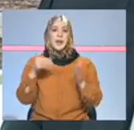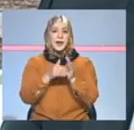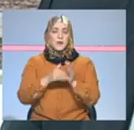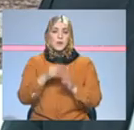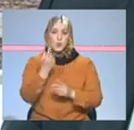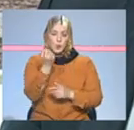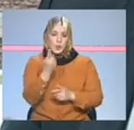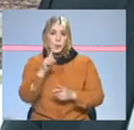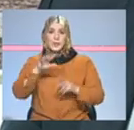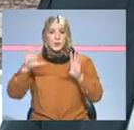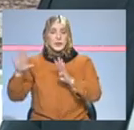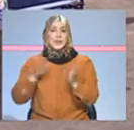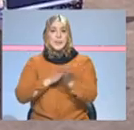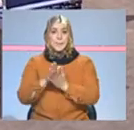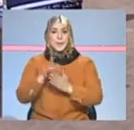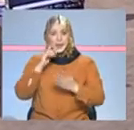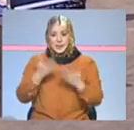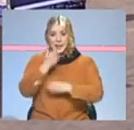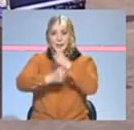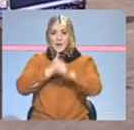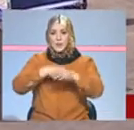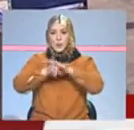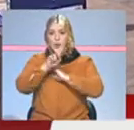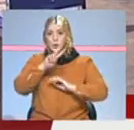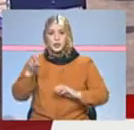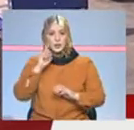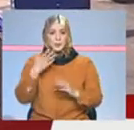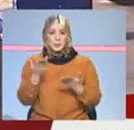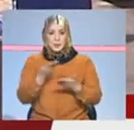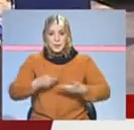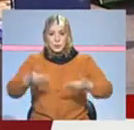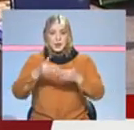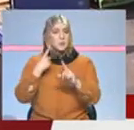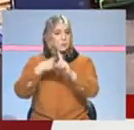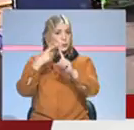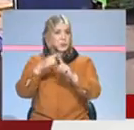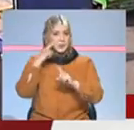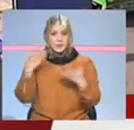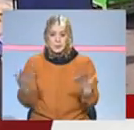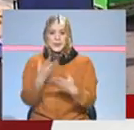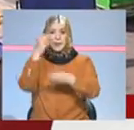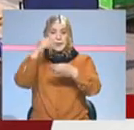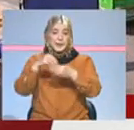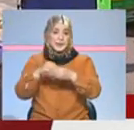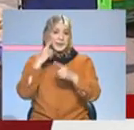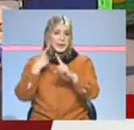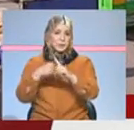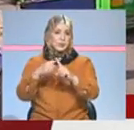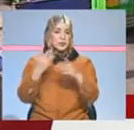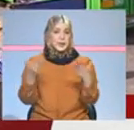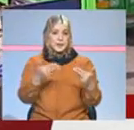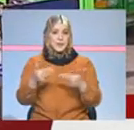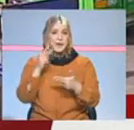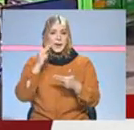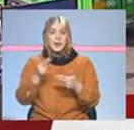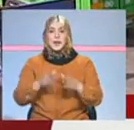21,496 مليون دينار بالنسبة لسنة 2020. تحسن على مستوى صادرات البلاد جاء نتيجة للانتعاشة التي شهدتها القطاعات